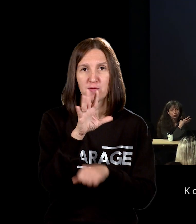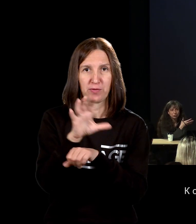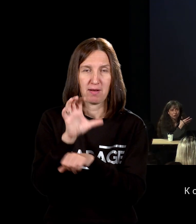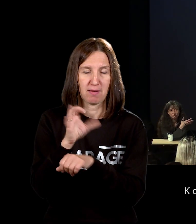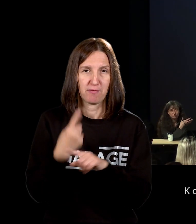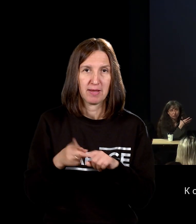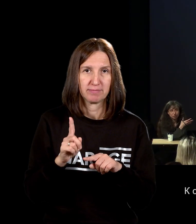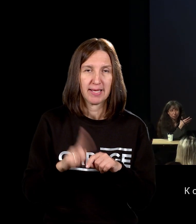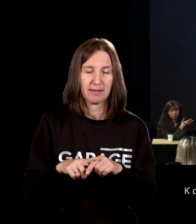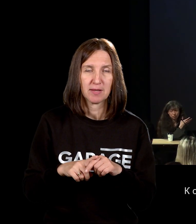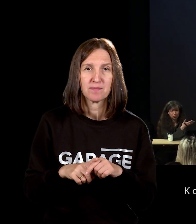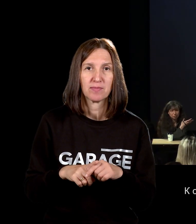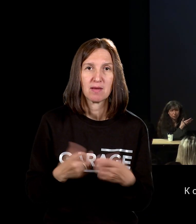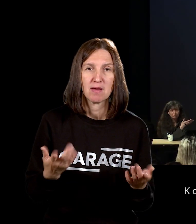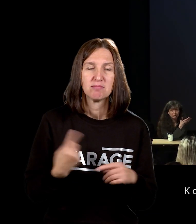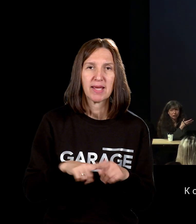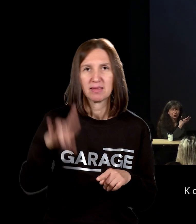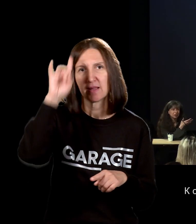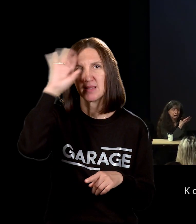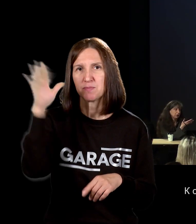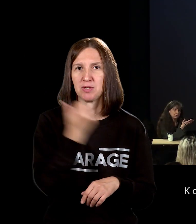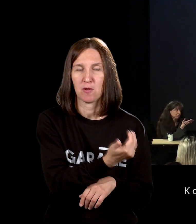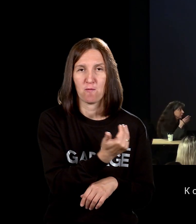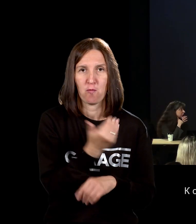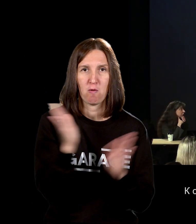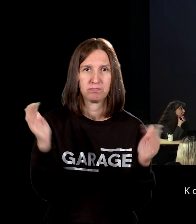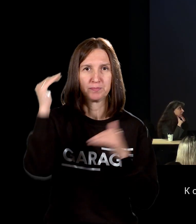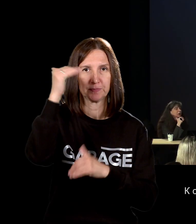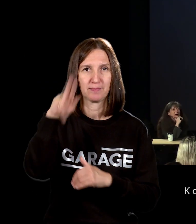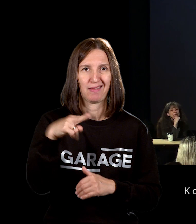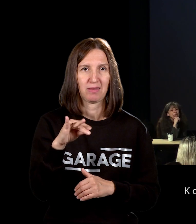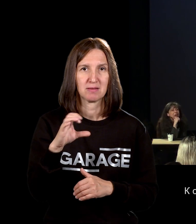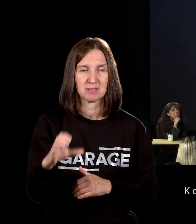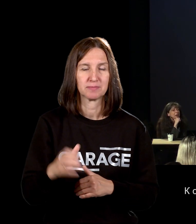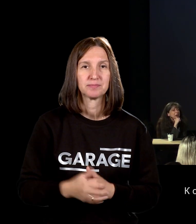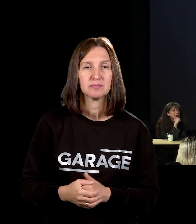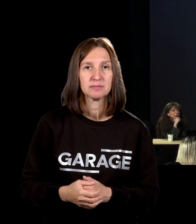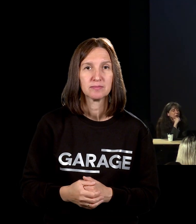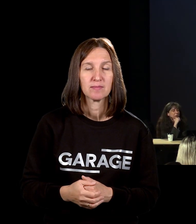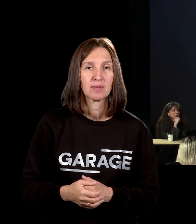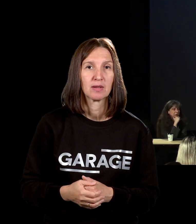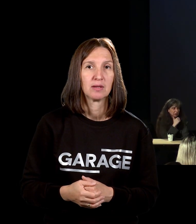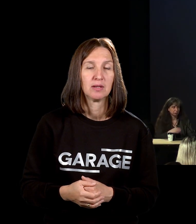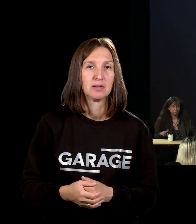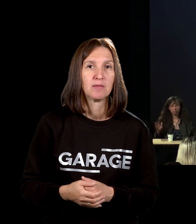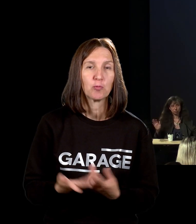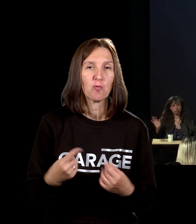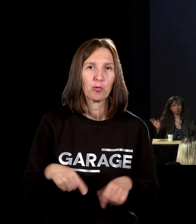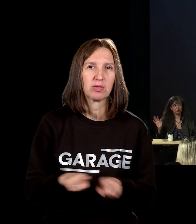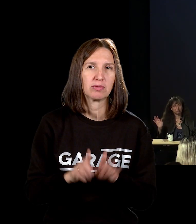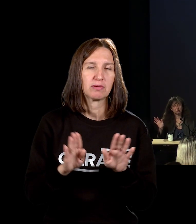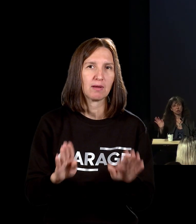нету хорошего качества этой репродукции нигде. Это не самое знаменитое произведение Дикса. Но это такая